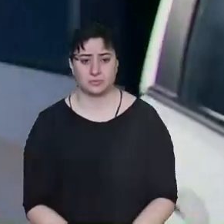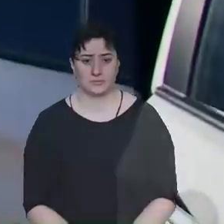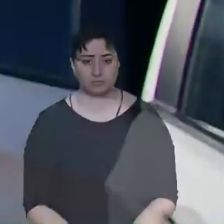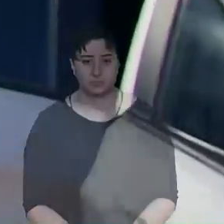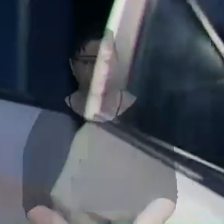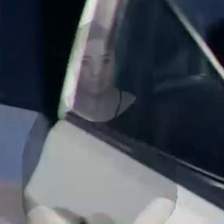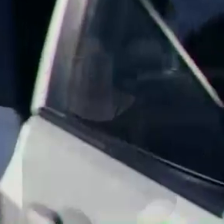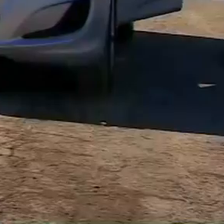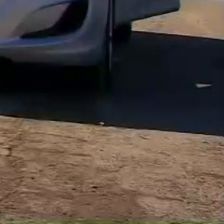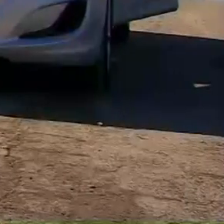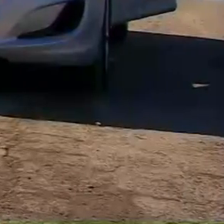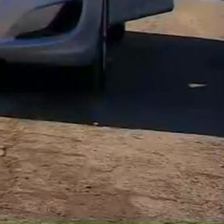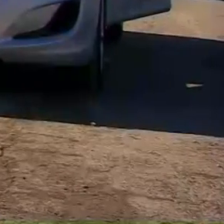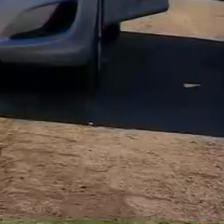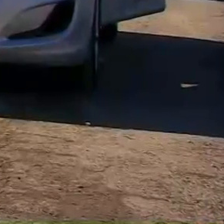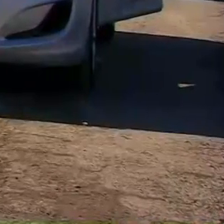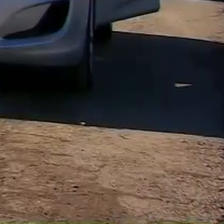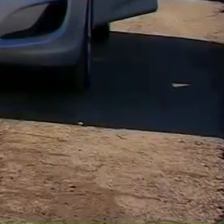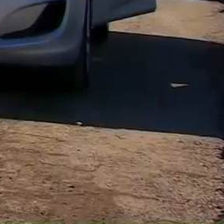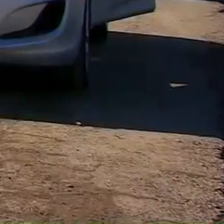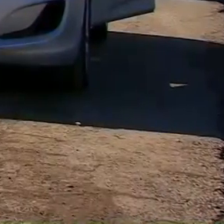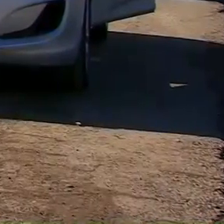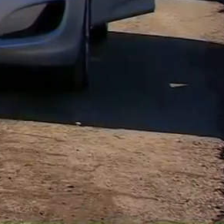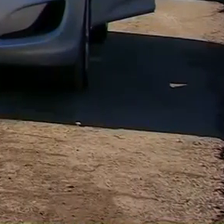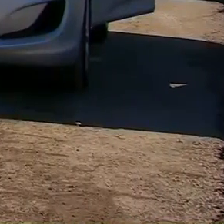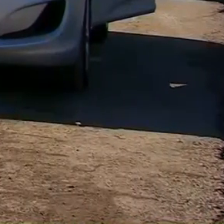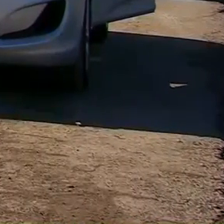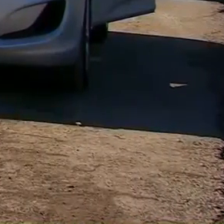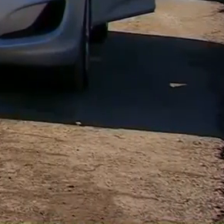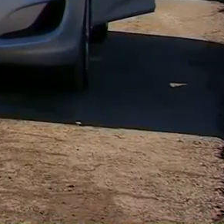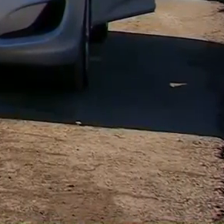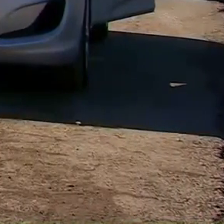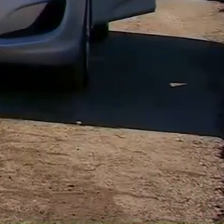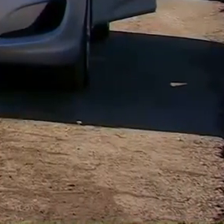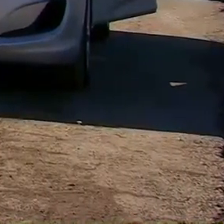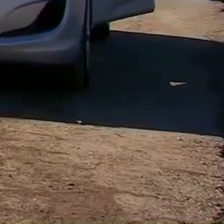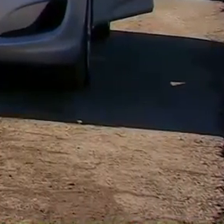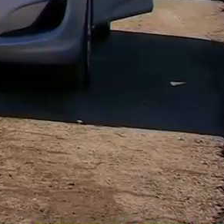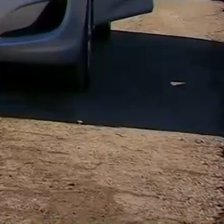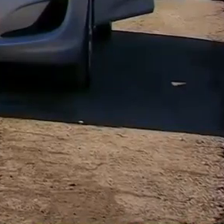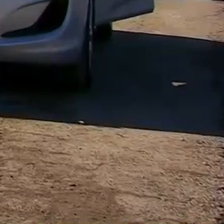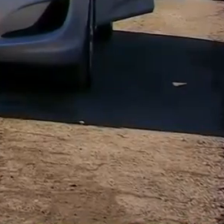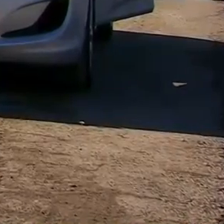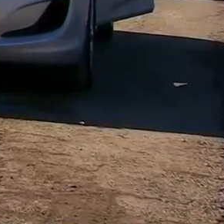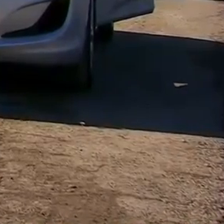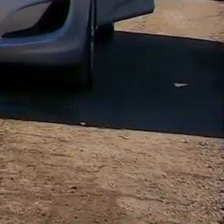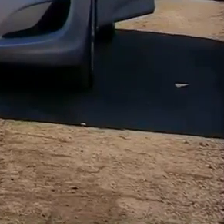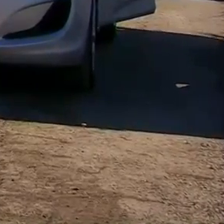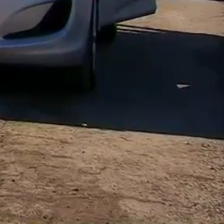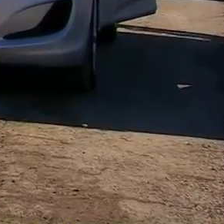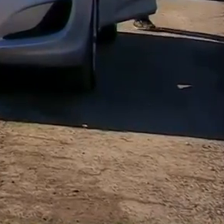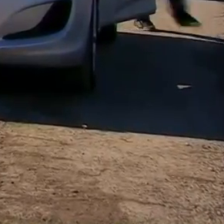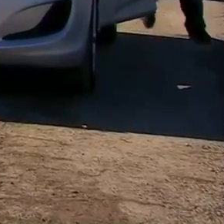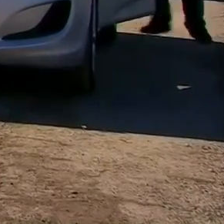yapan adam ayaklandı. İkili Biricik'i zorla arabaya bindirdiler. Sakallı olan Biricik'in yanına otururken bıyıklı uzun boylu